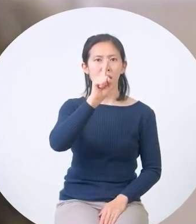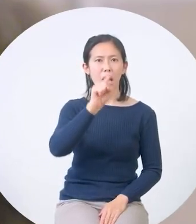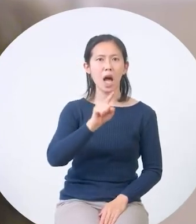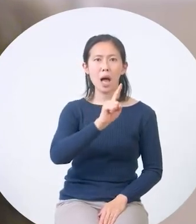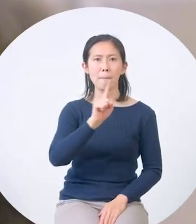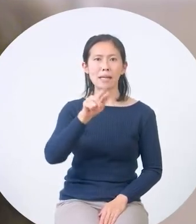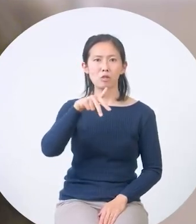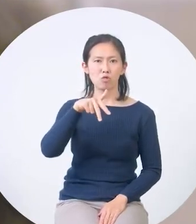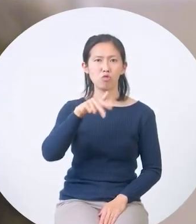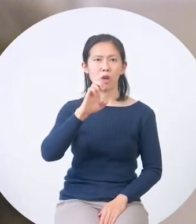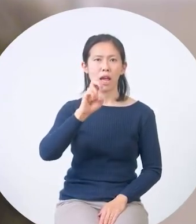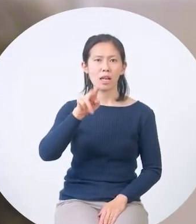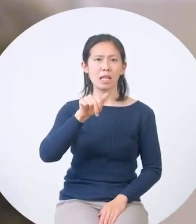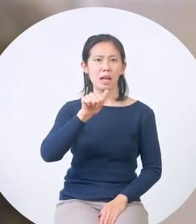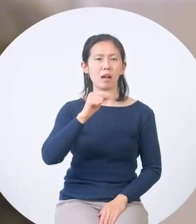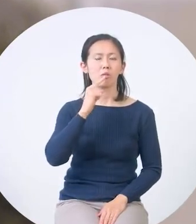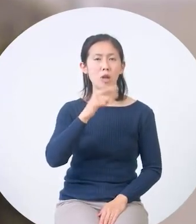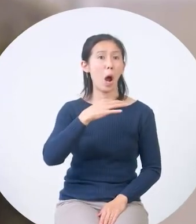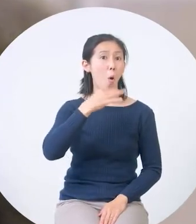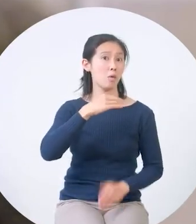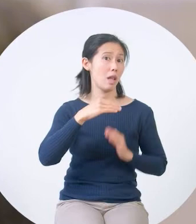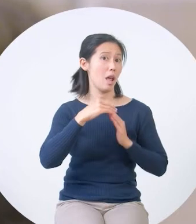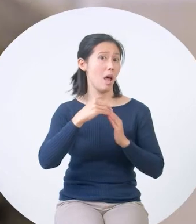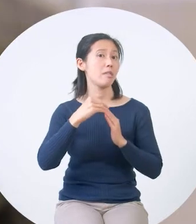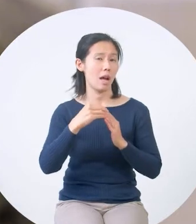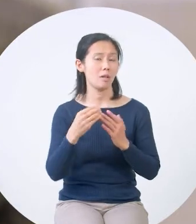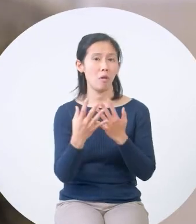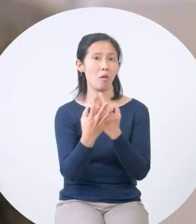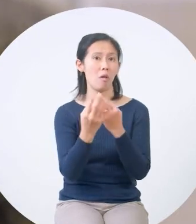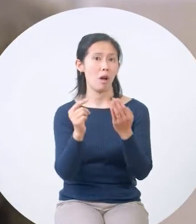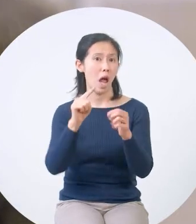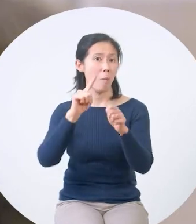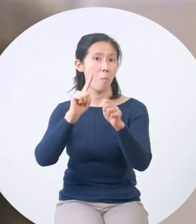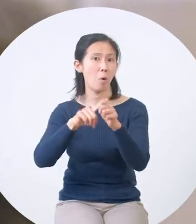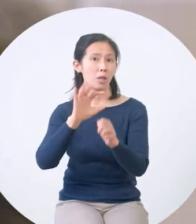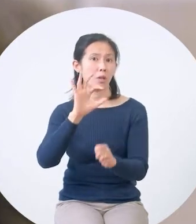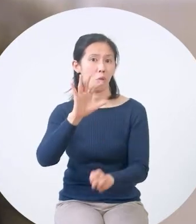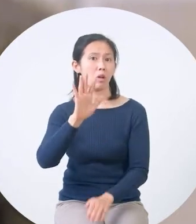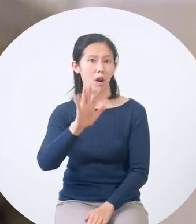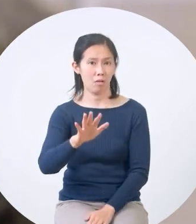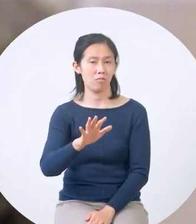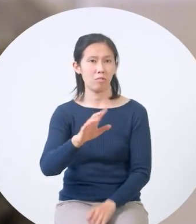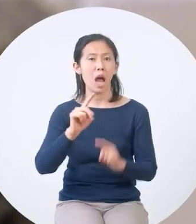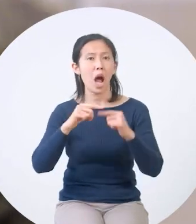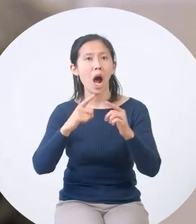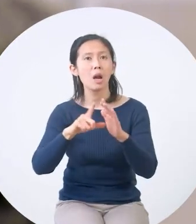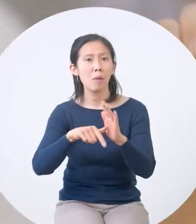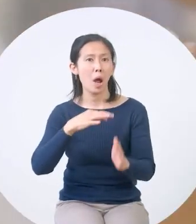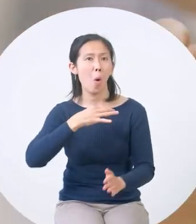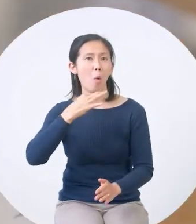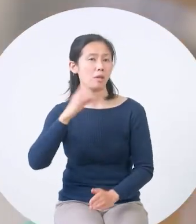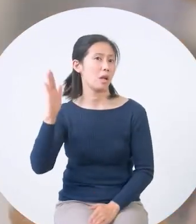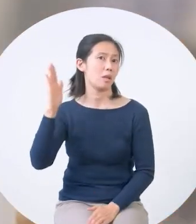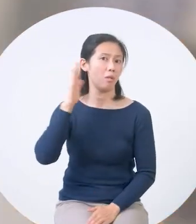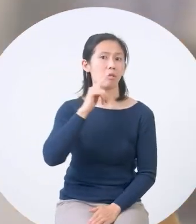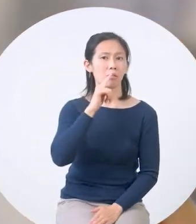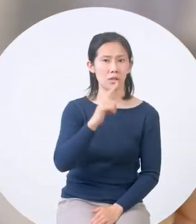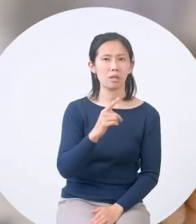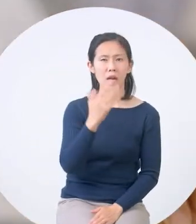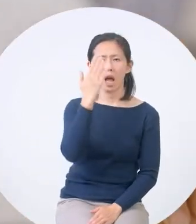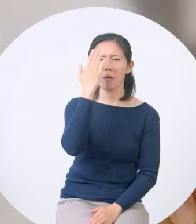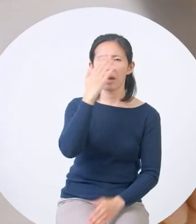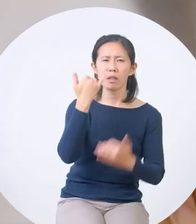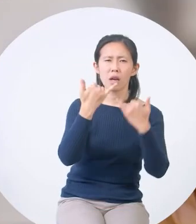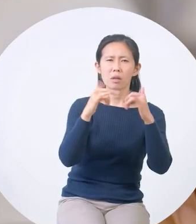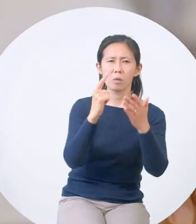てる多目的トイレっていうかあるんですね。入ると喋り出す、見えない人だけじゃ